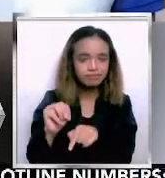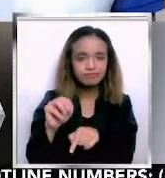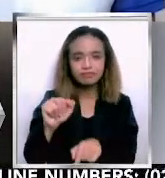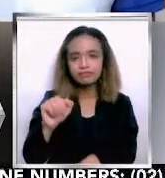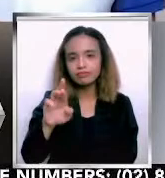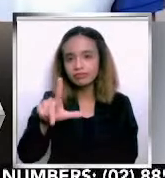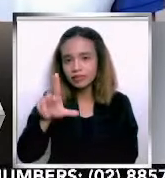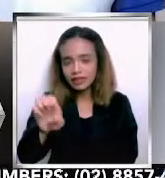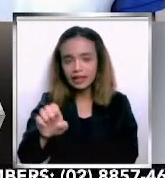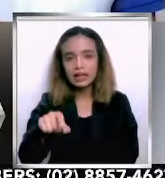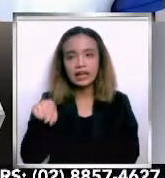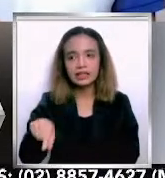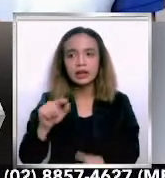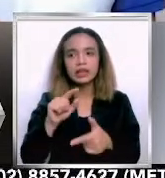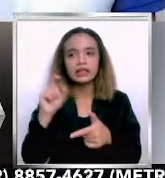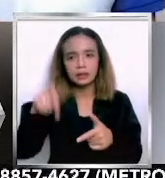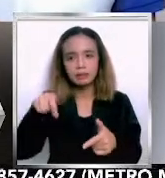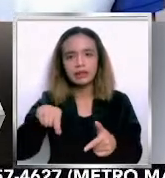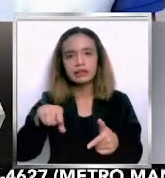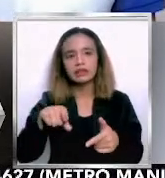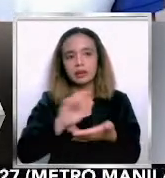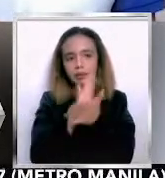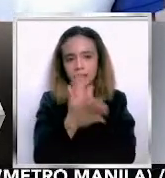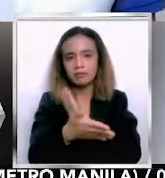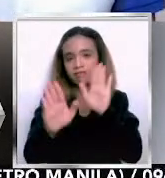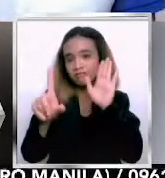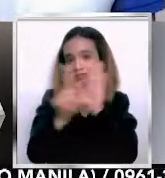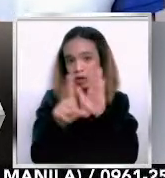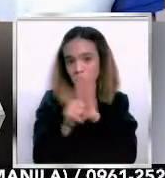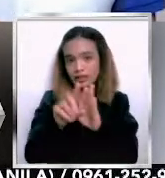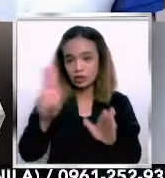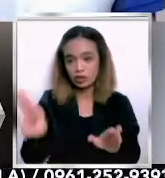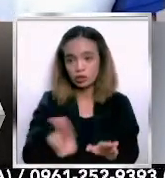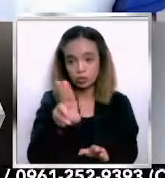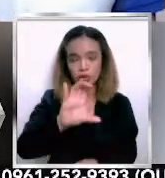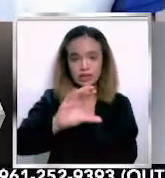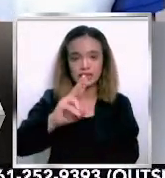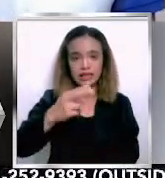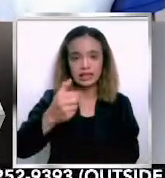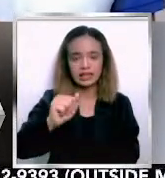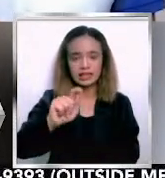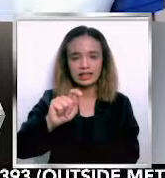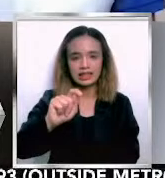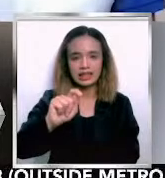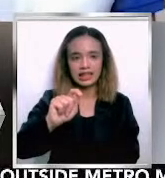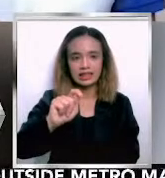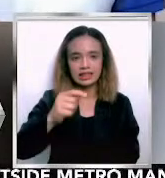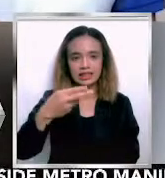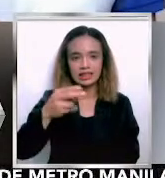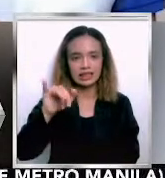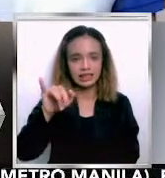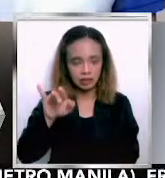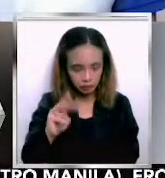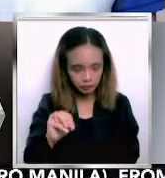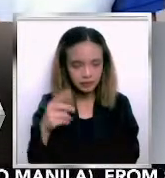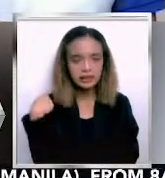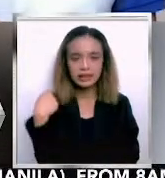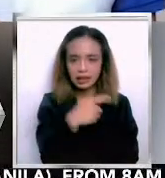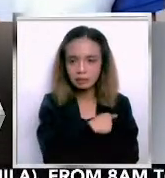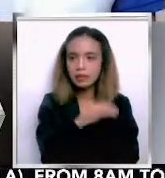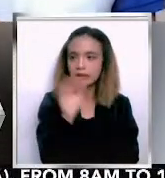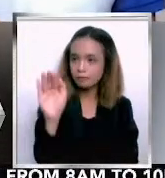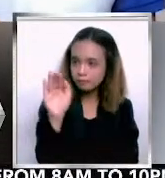ipagbawal yung paggamit ng cadmium, lalong-lalong sa mga produktong pambata. Nananawagan din kami sa DNR